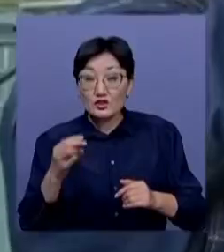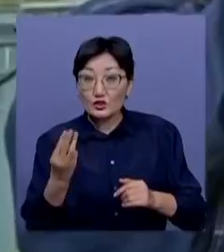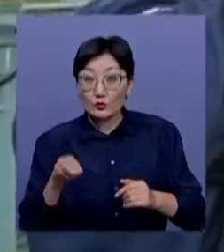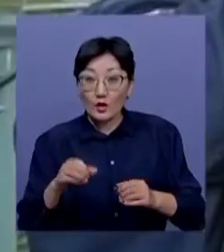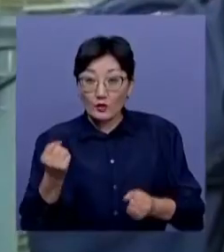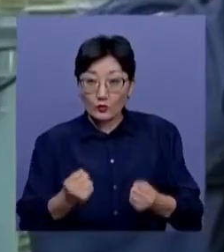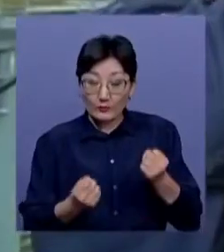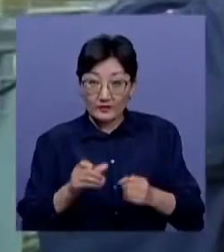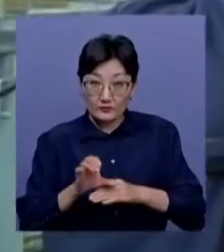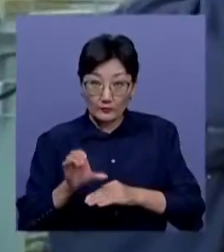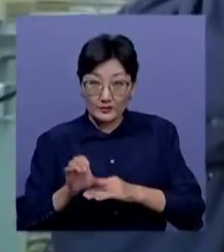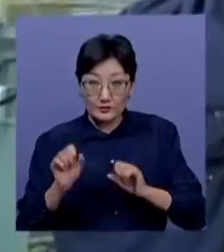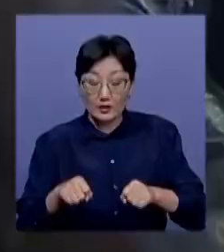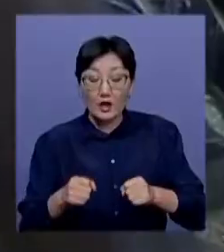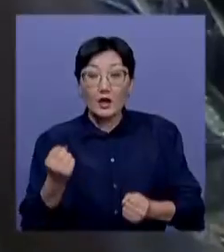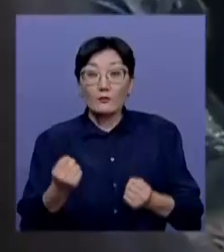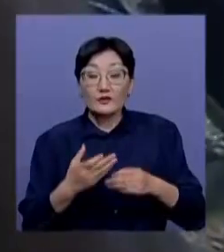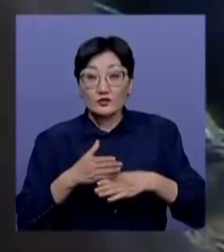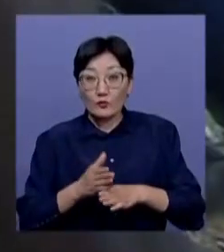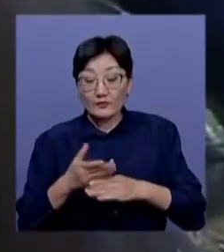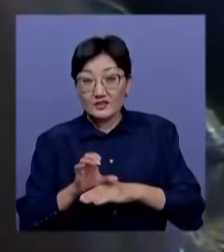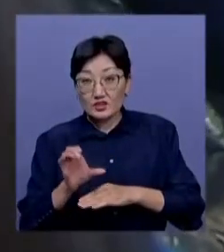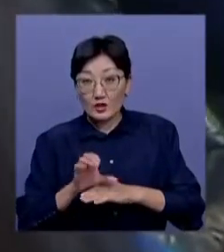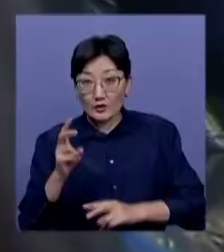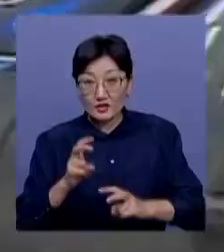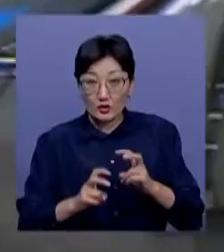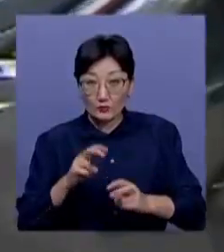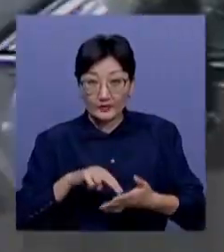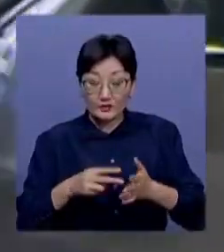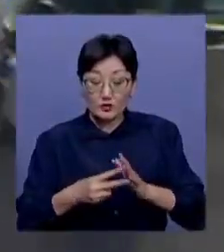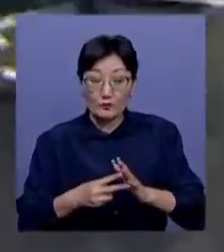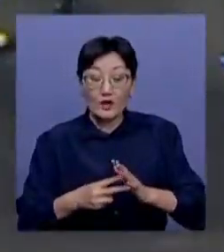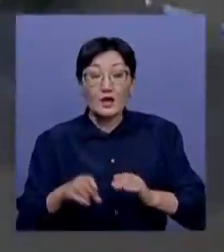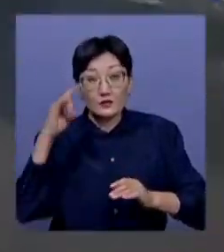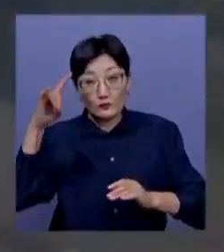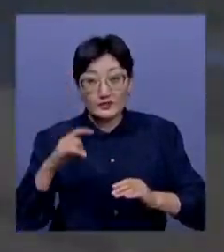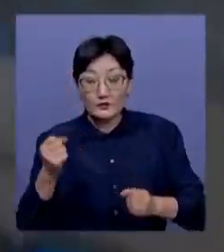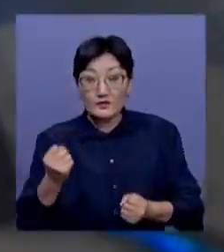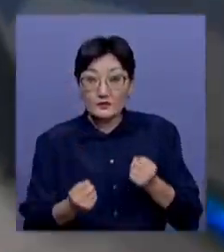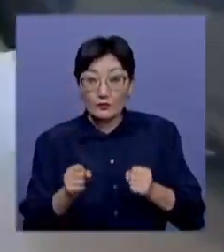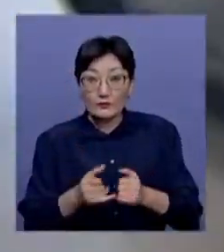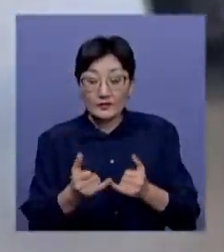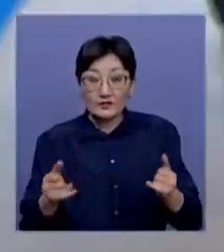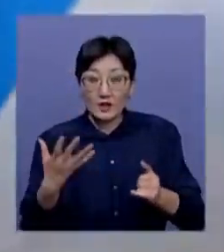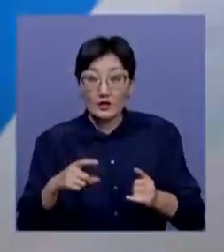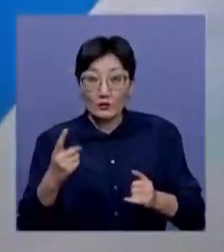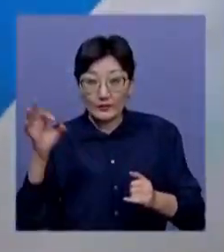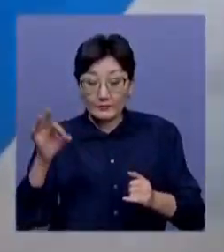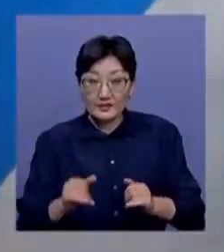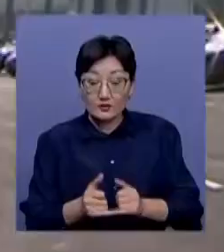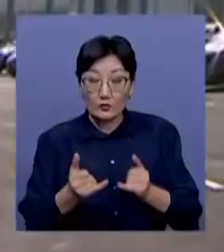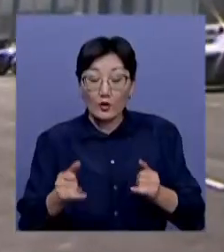шығаруға қауқарлы. Алда тағы автокөлік бөліктерін шығаратын зауыт ашу көзделген. Сөйтіп елде көлікпен қамту 51%-ға артып,